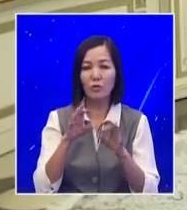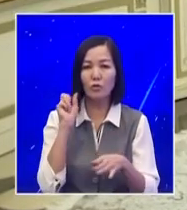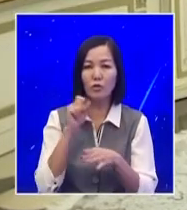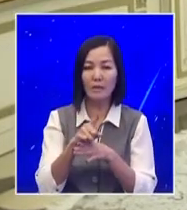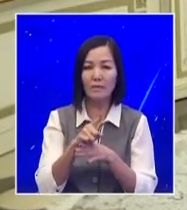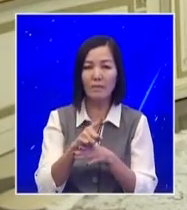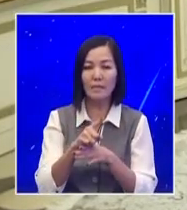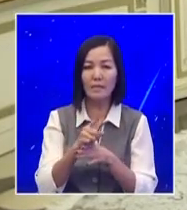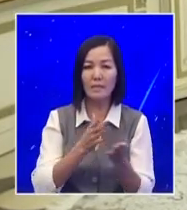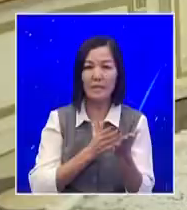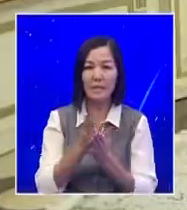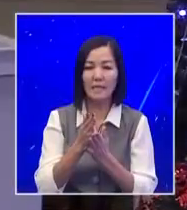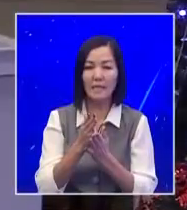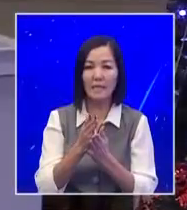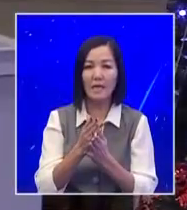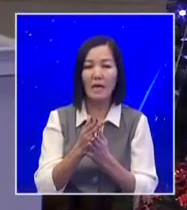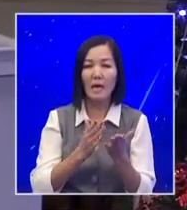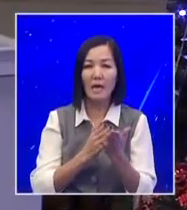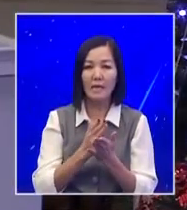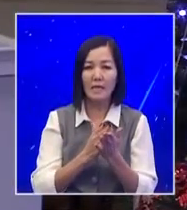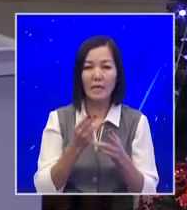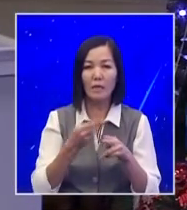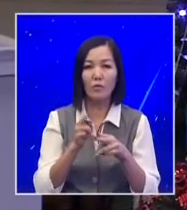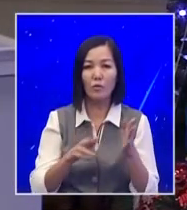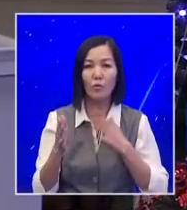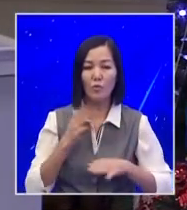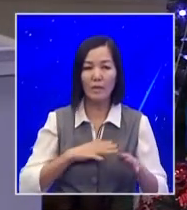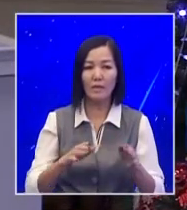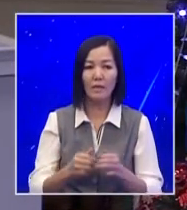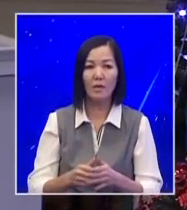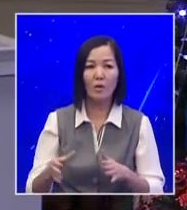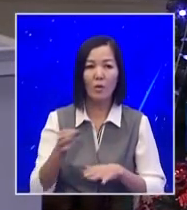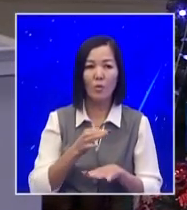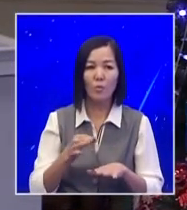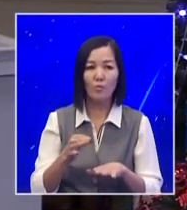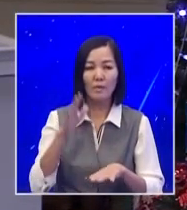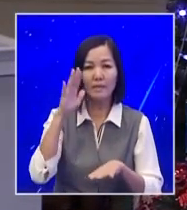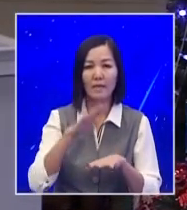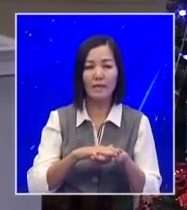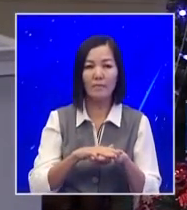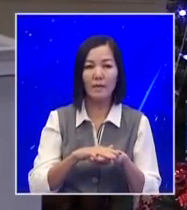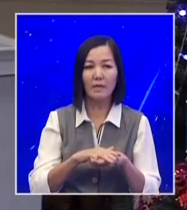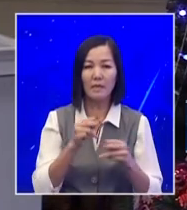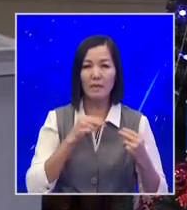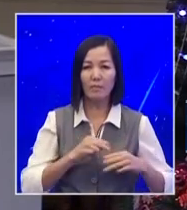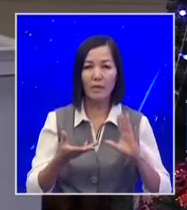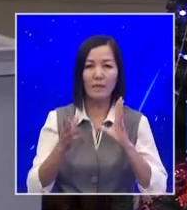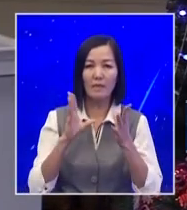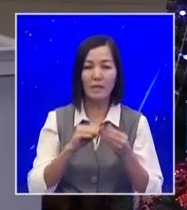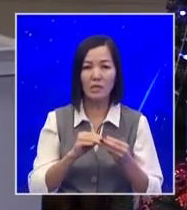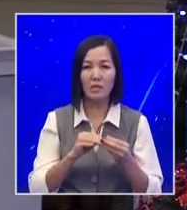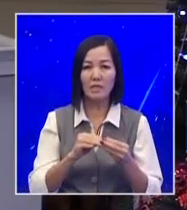аймақ тілекшілері шынайы қуанды. Сіздерге жетті облыс. Ол енді облыстың әкімінің еңбегі деп айтуға